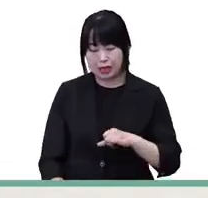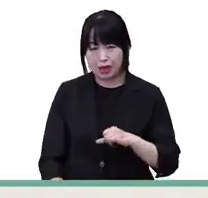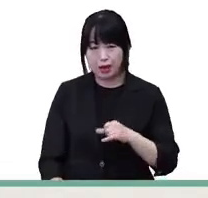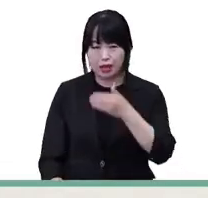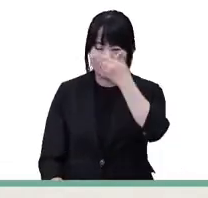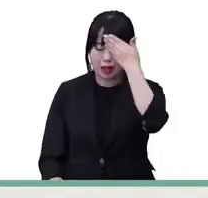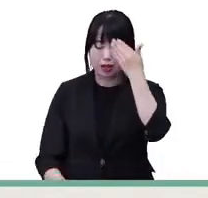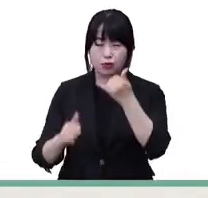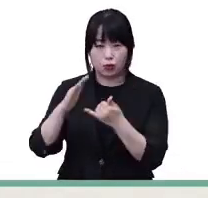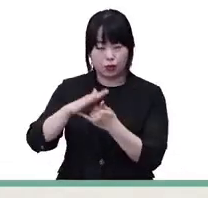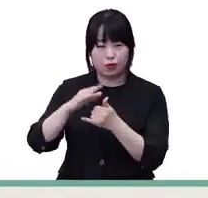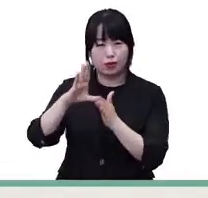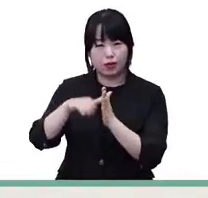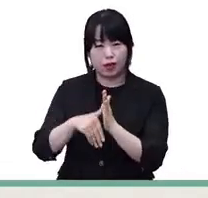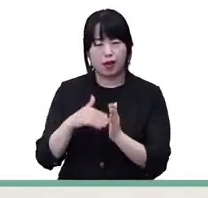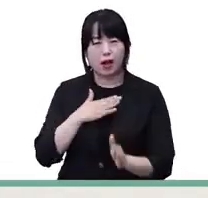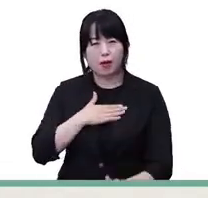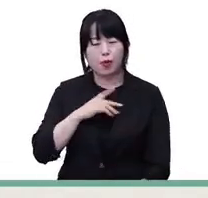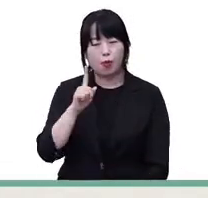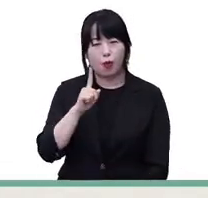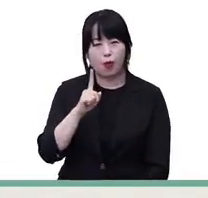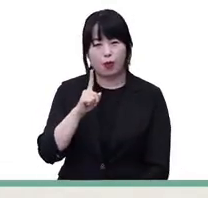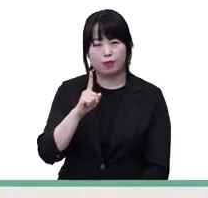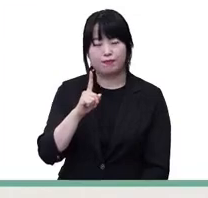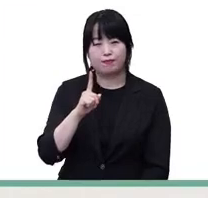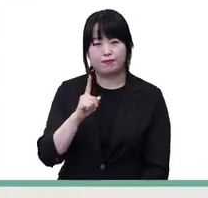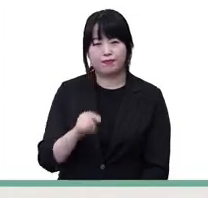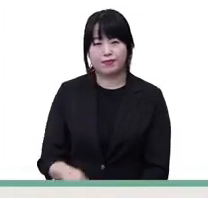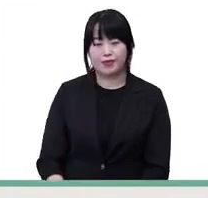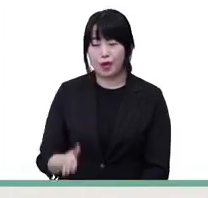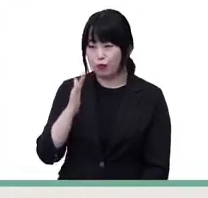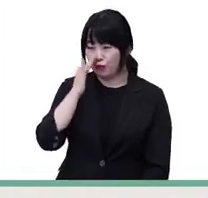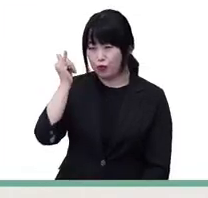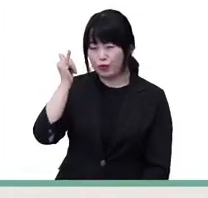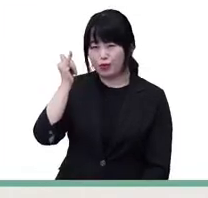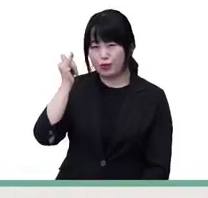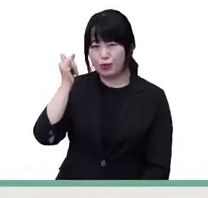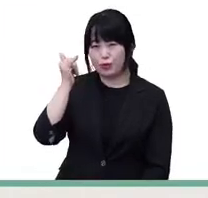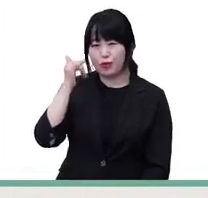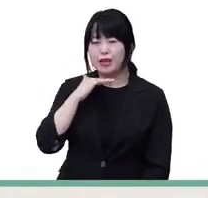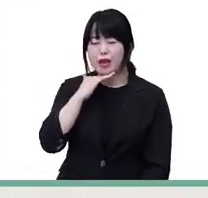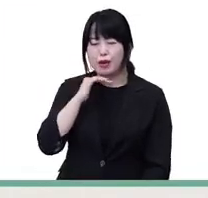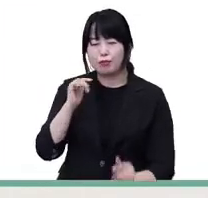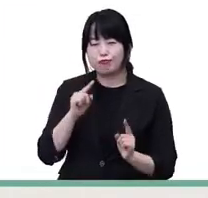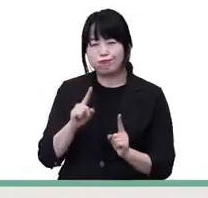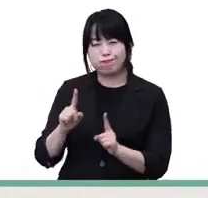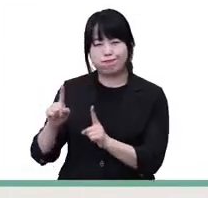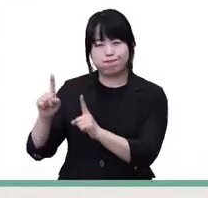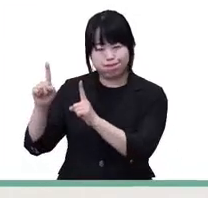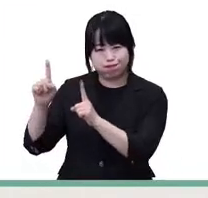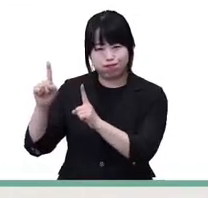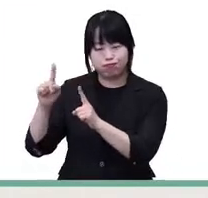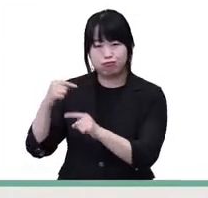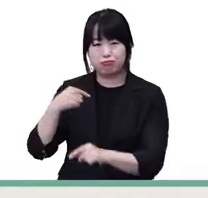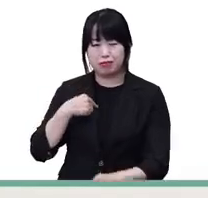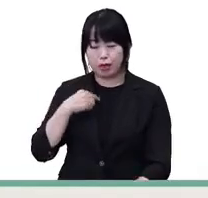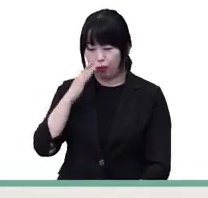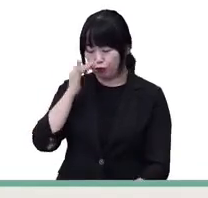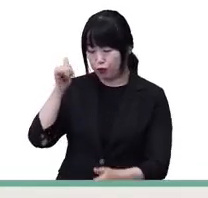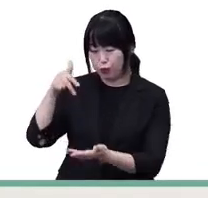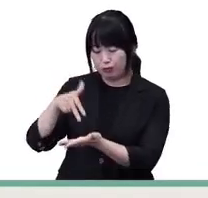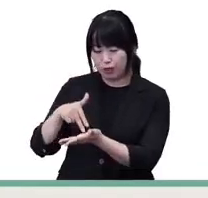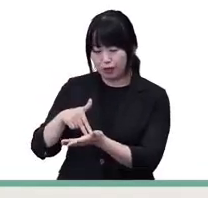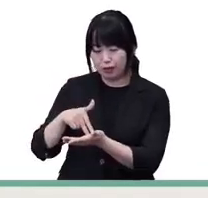있으면요. 부모님은 중년의 위기를 지나고 있는 시기입니다. 나도 내 자신을 이해하고 내가